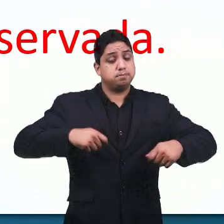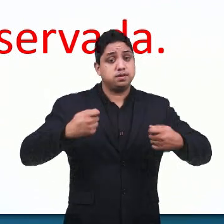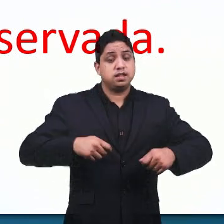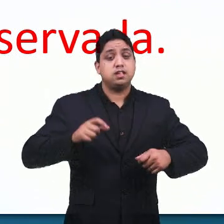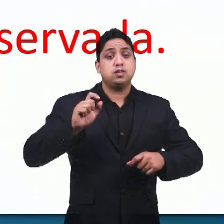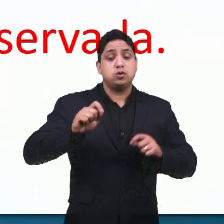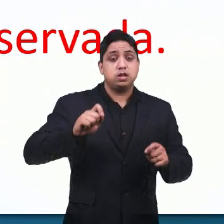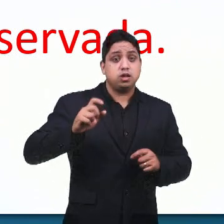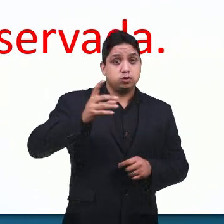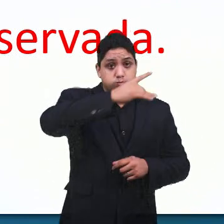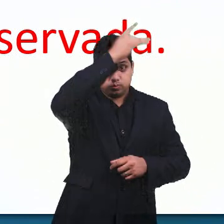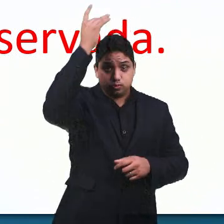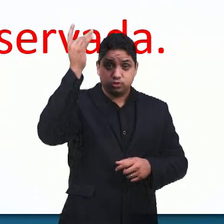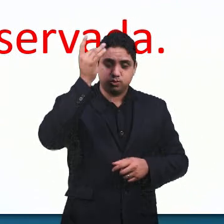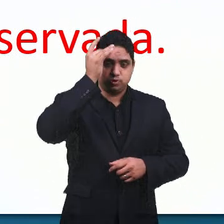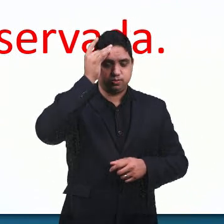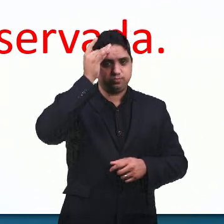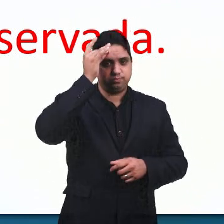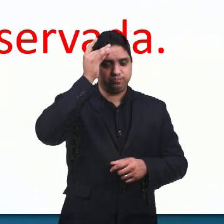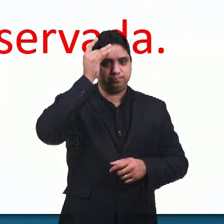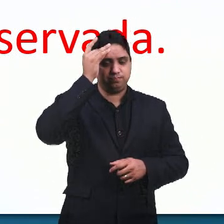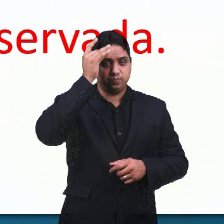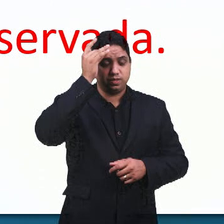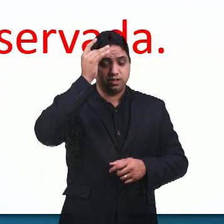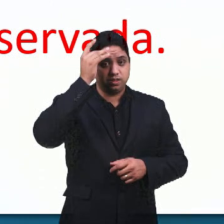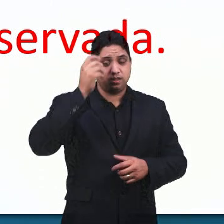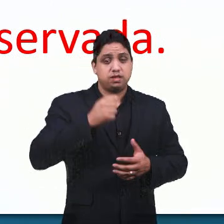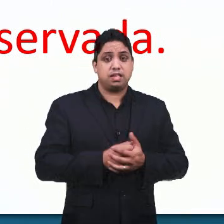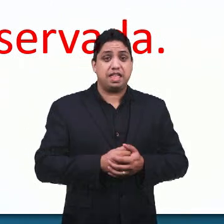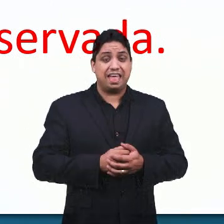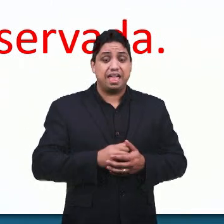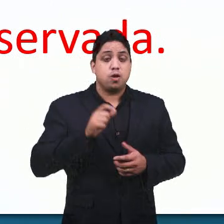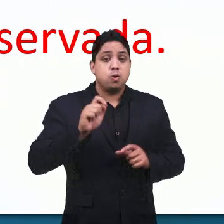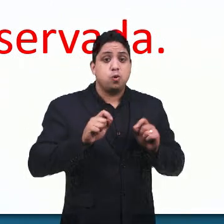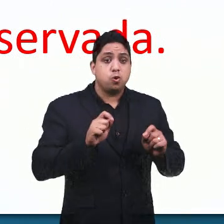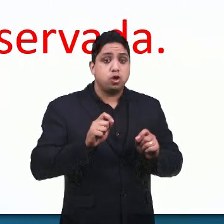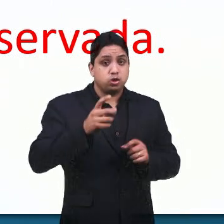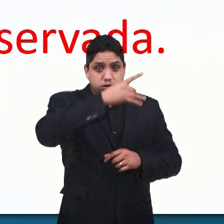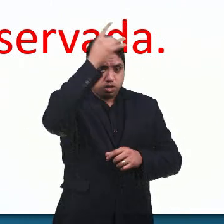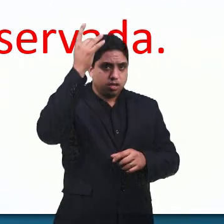Mais il est nécessaire que les espions, il est nécessaire